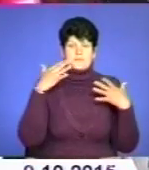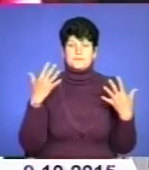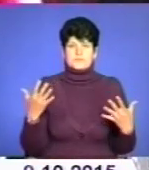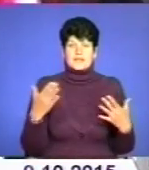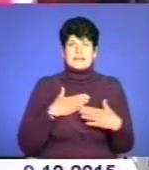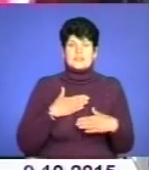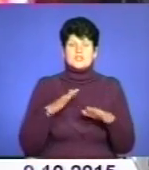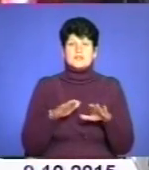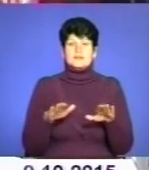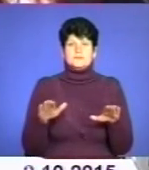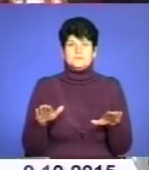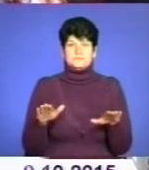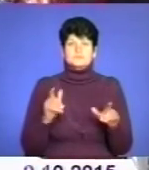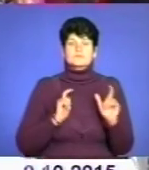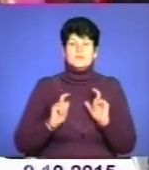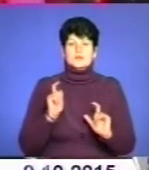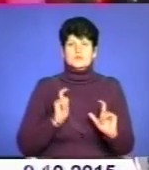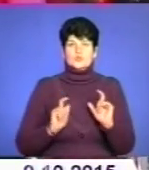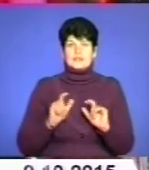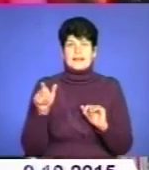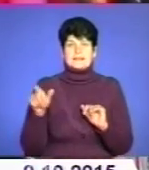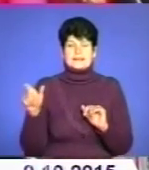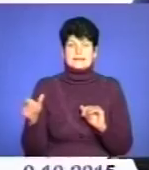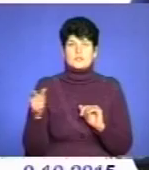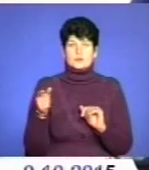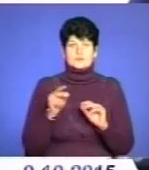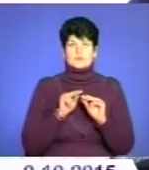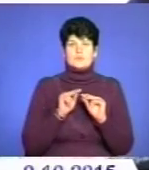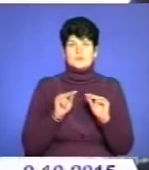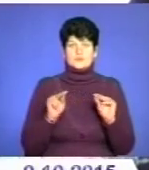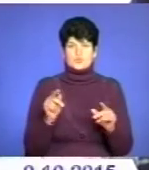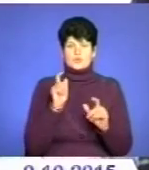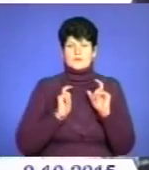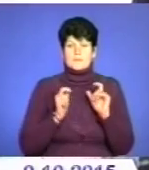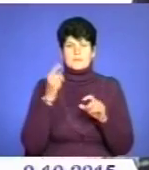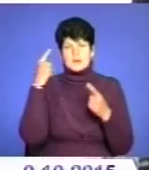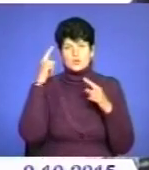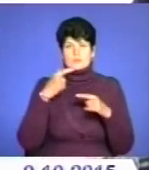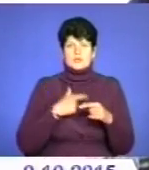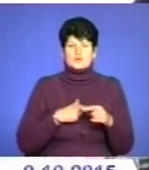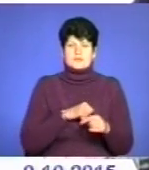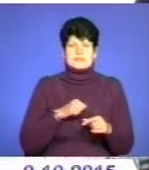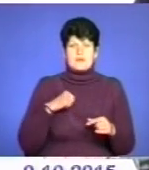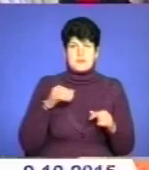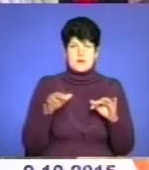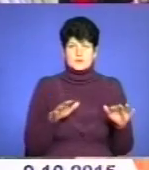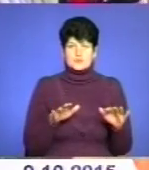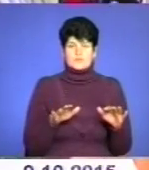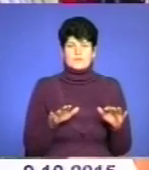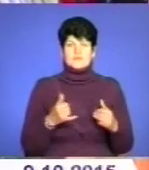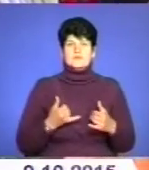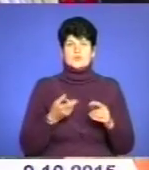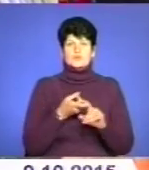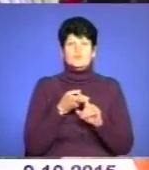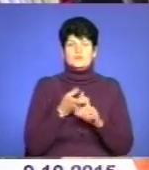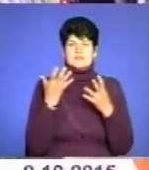дітки, студенти Тернопільського національного педуніверситету, придумали собі таку акцію самостійно. В честь Дня художника